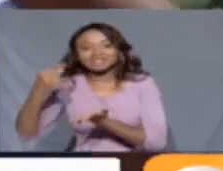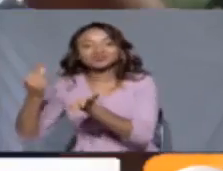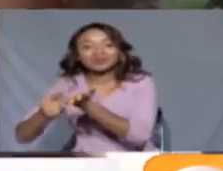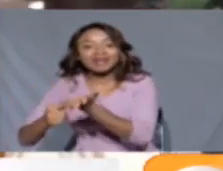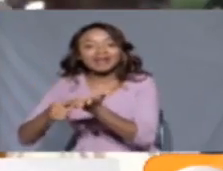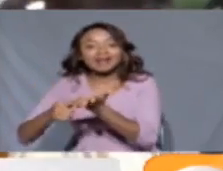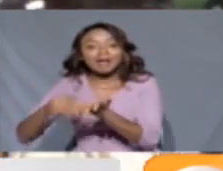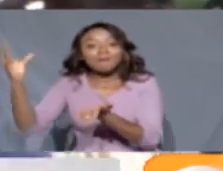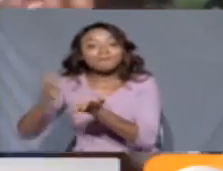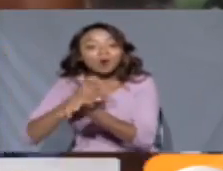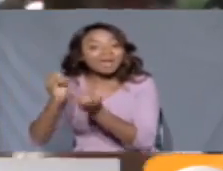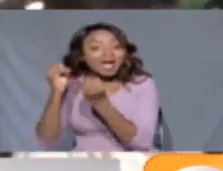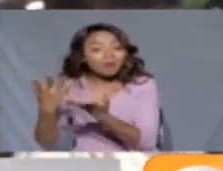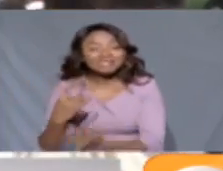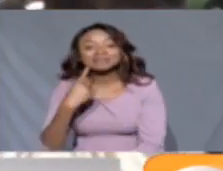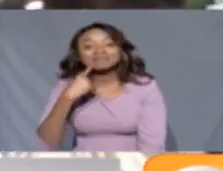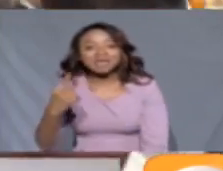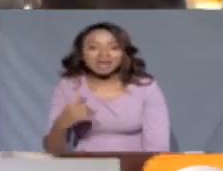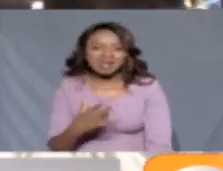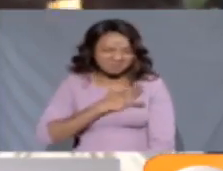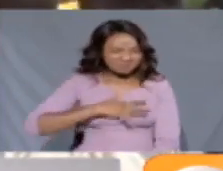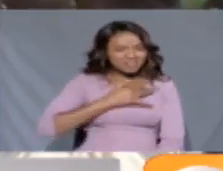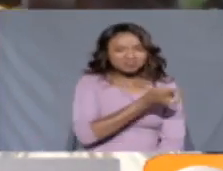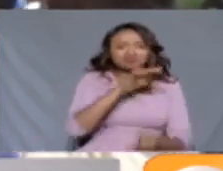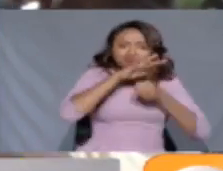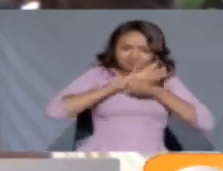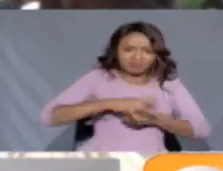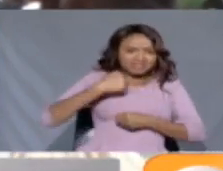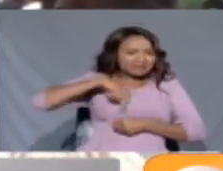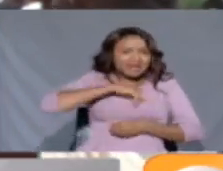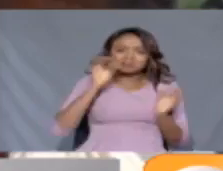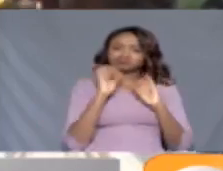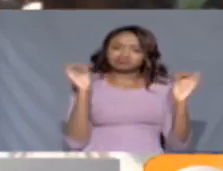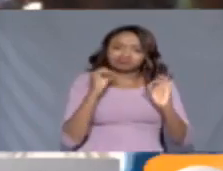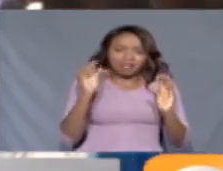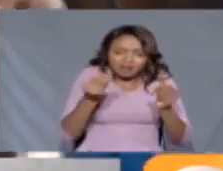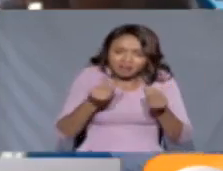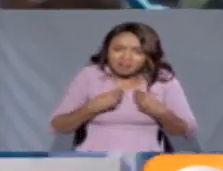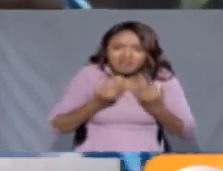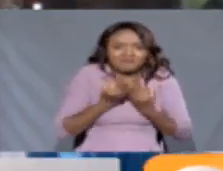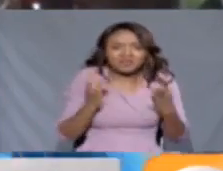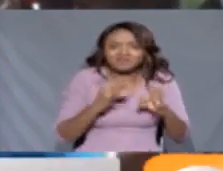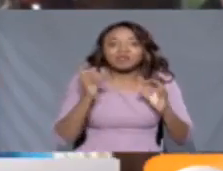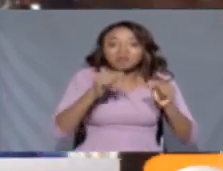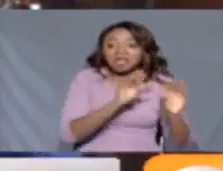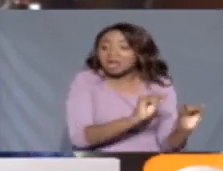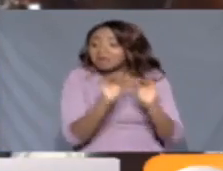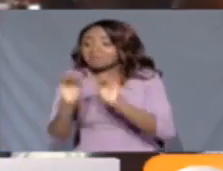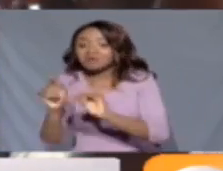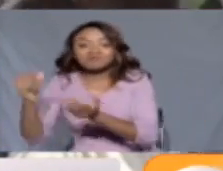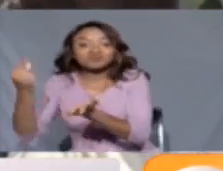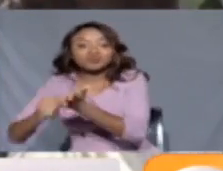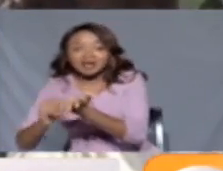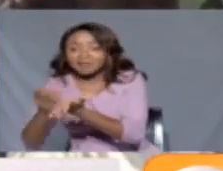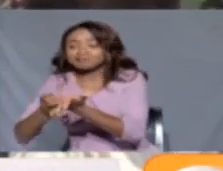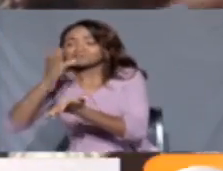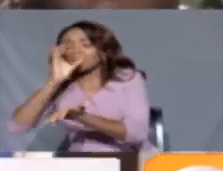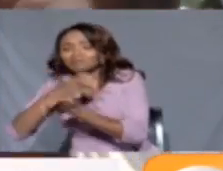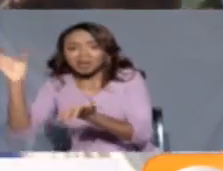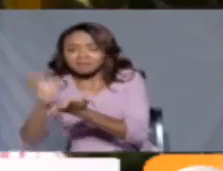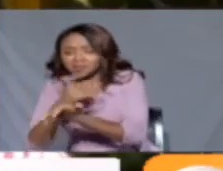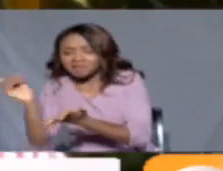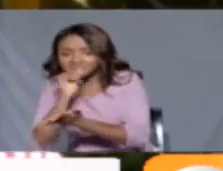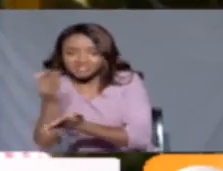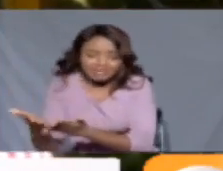mia. Usitulalie, usitukanyage, tupe uhuru. Sisi hata tunaweza teremuka hapa Uganda na tufanye vile tunataka